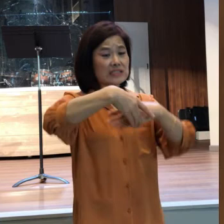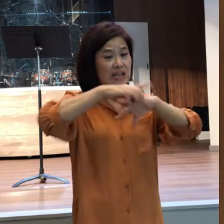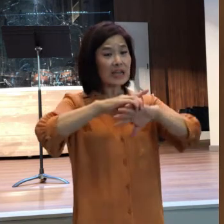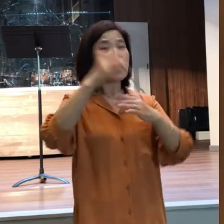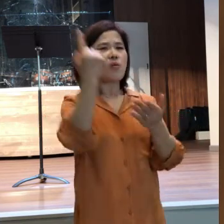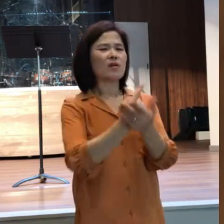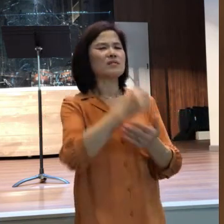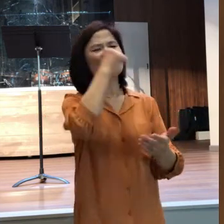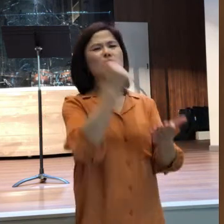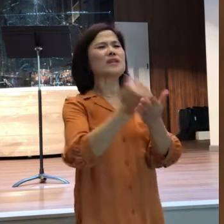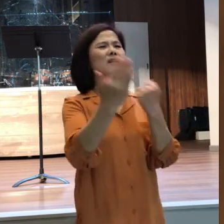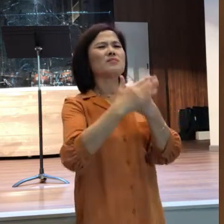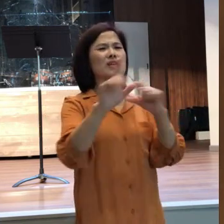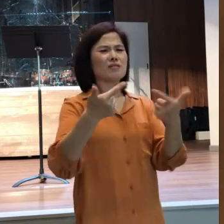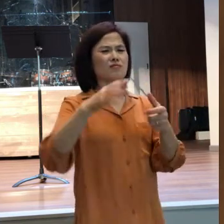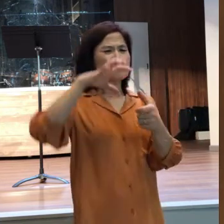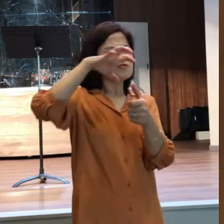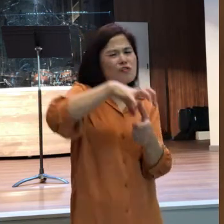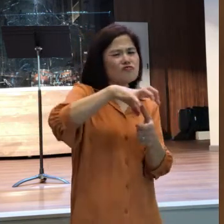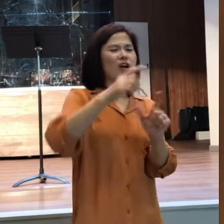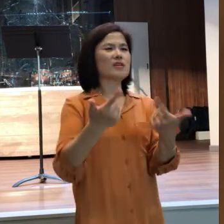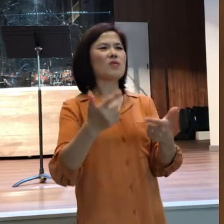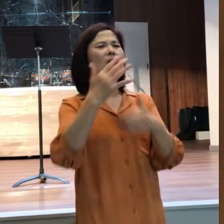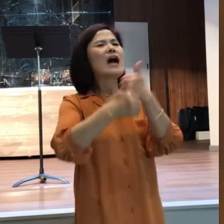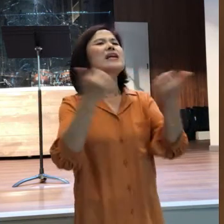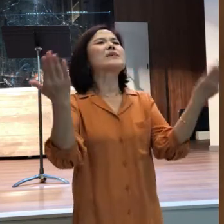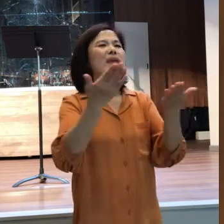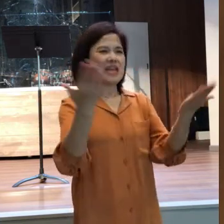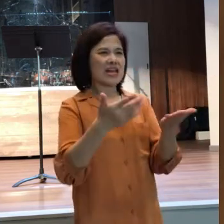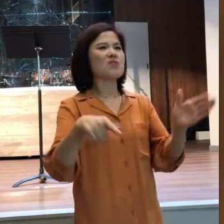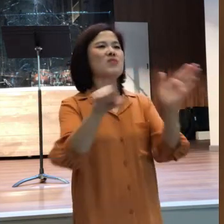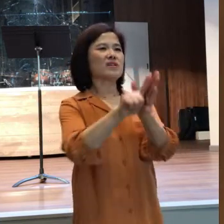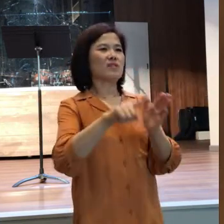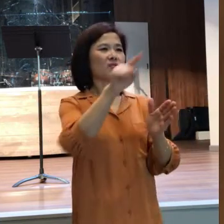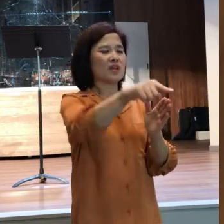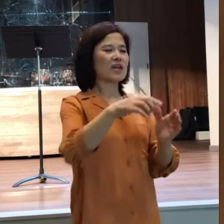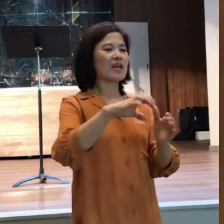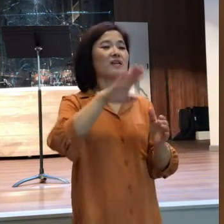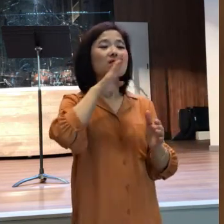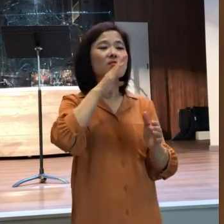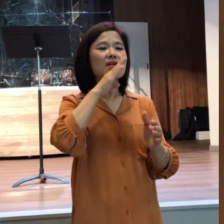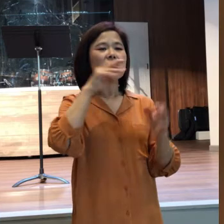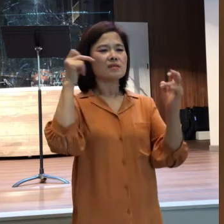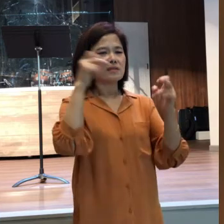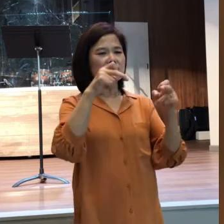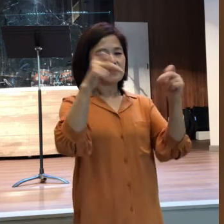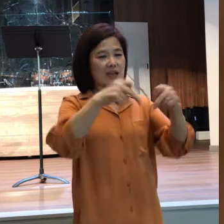건 죄 때문이 아니야. 저주가 아니야. 하나님의 일을 하시기 위해 너에게 장애를 준 거야.